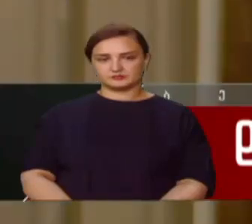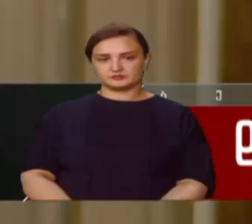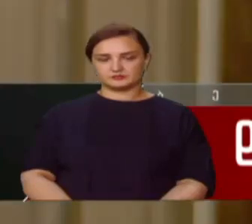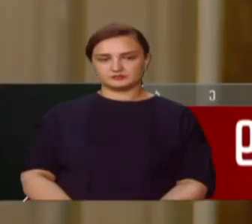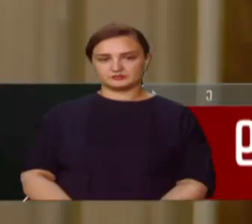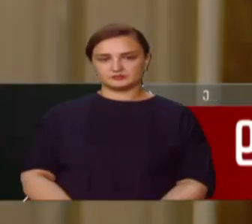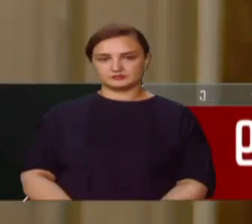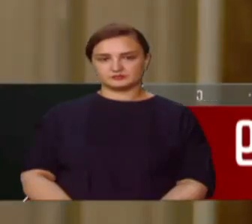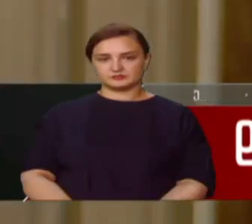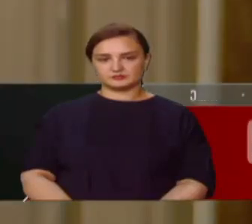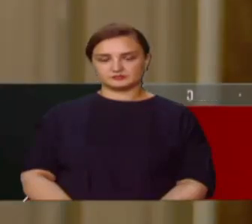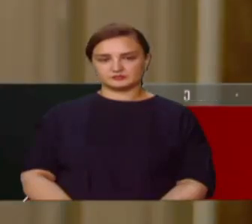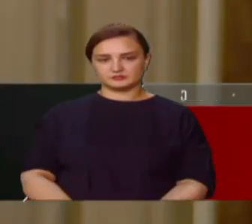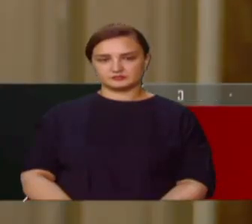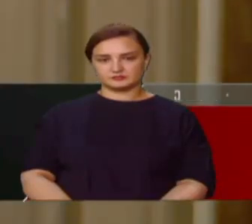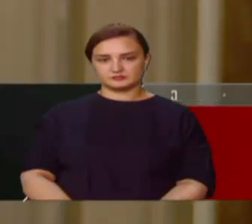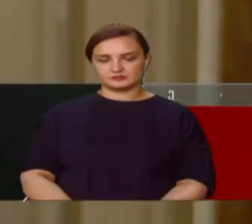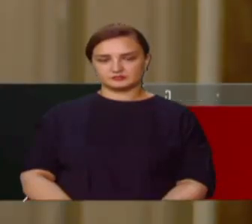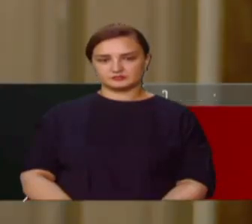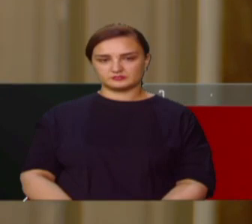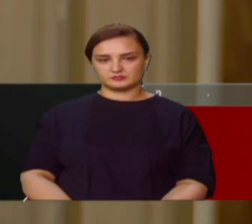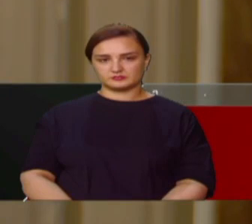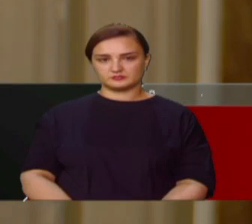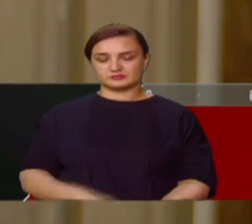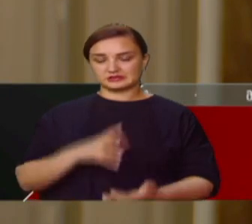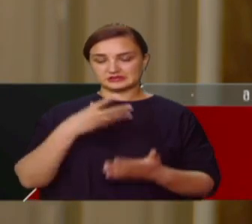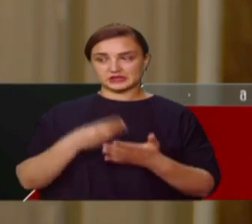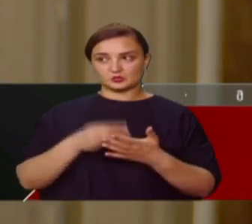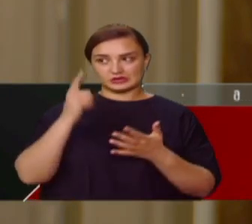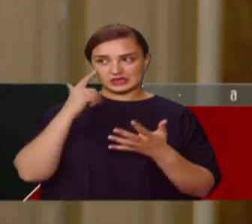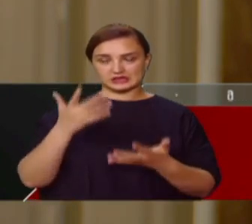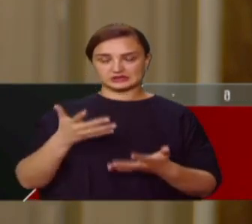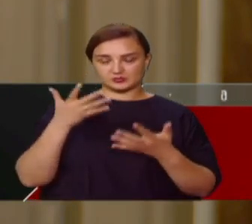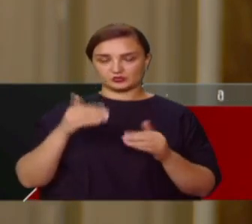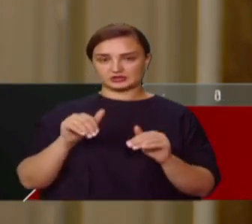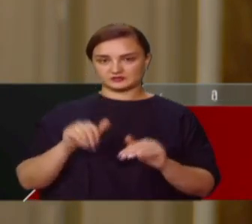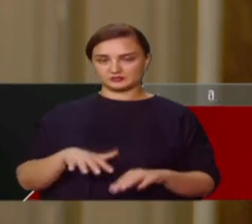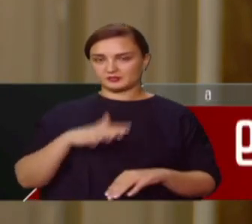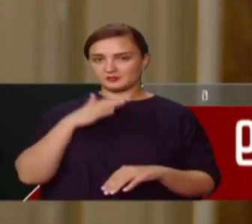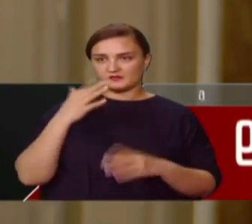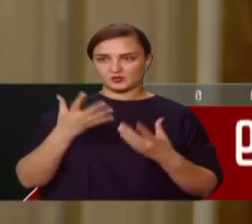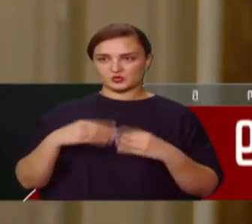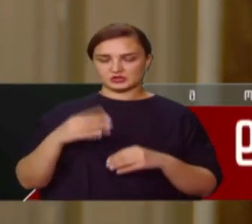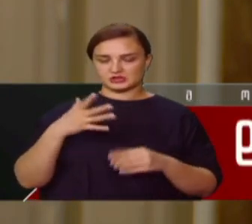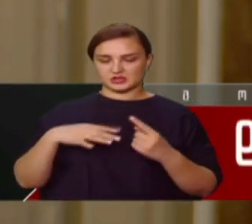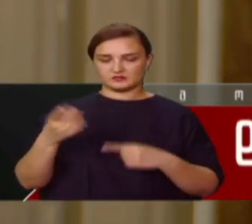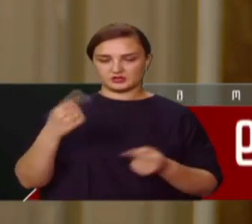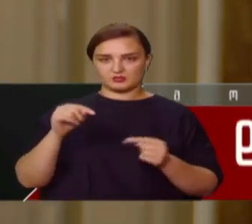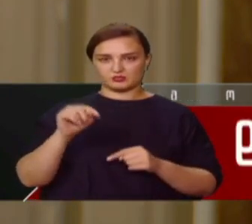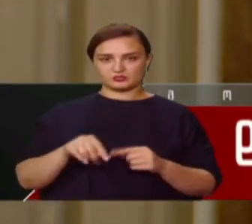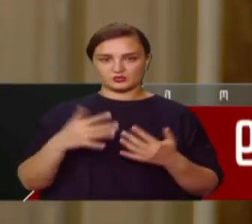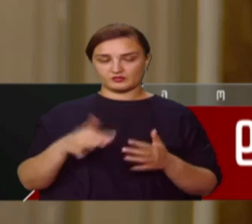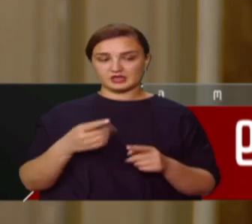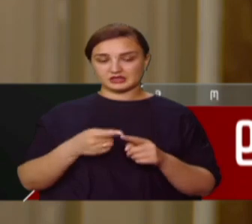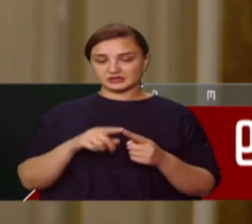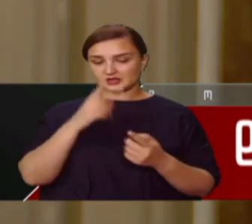საკუთარი გააზრებული გადაწყვეტილებით ათეულამდე ოჯახი სამუდამოდ დაბრუნდა საქართველოში და ეს არის მაჩვენებელი